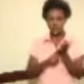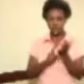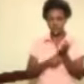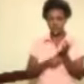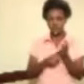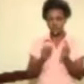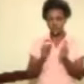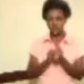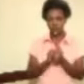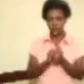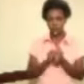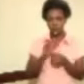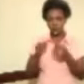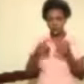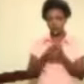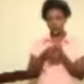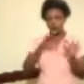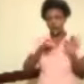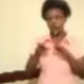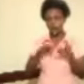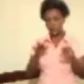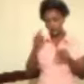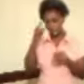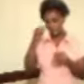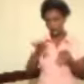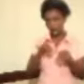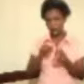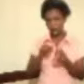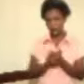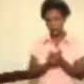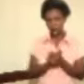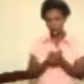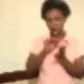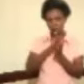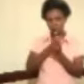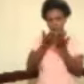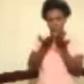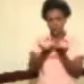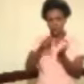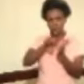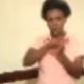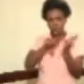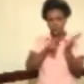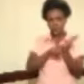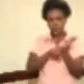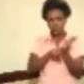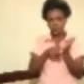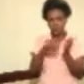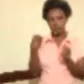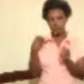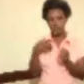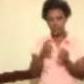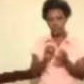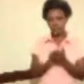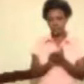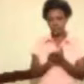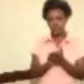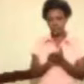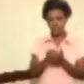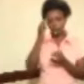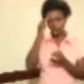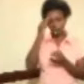la manipulation que vous faites de la Constitution. Constituant, et si quelqu'un qui l'a demandé au pardon déjà,